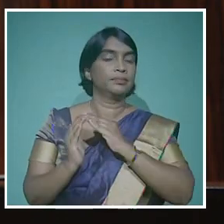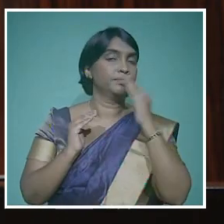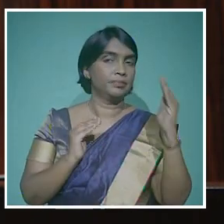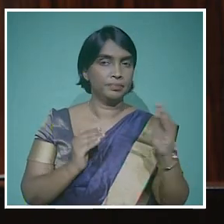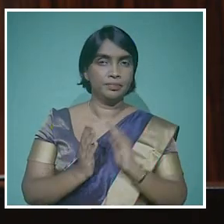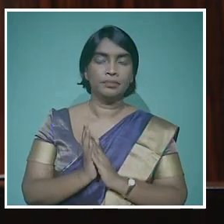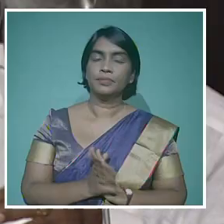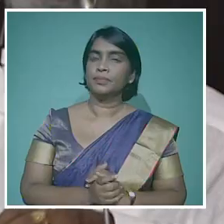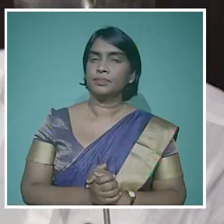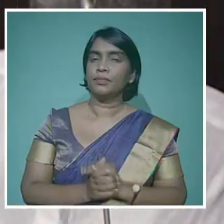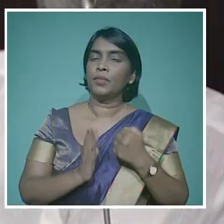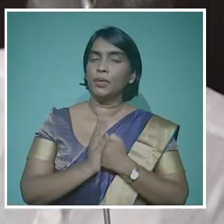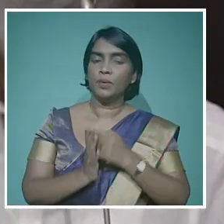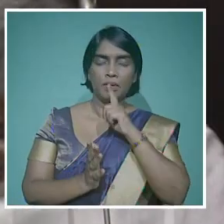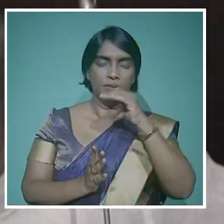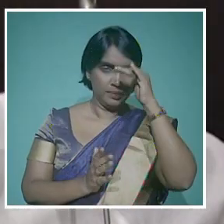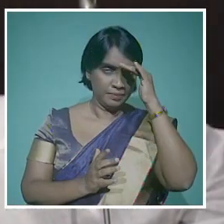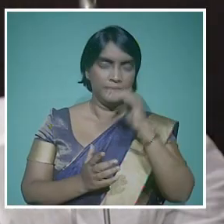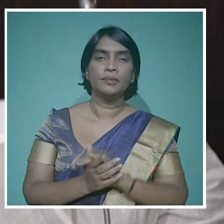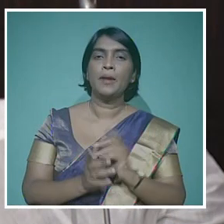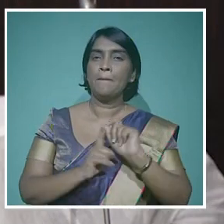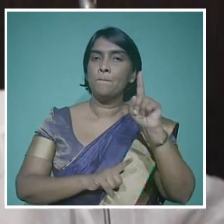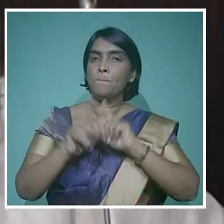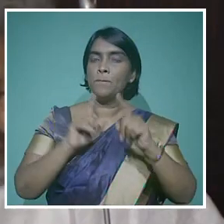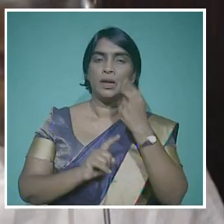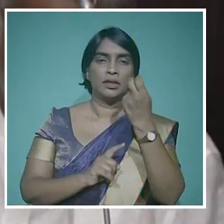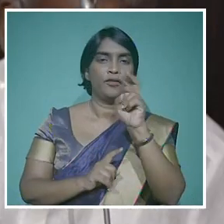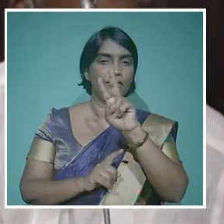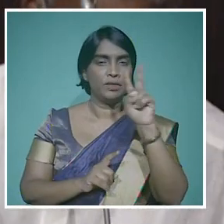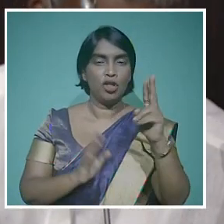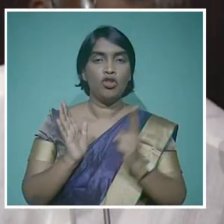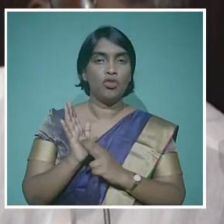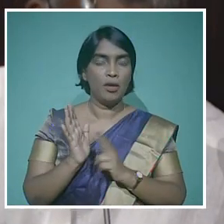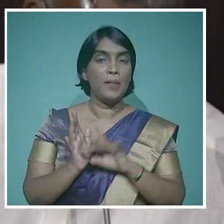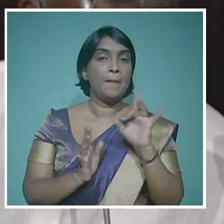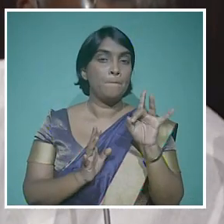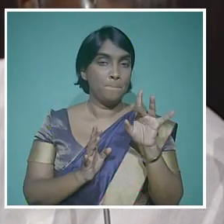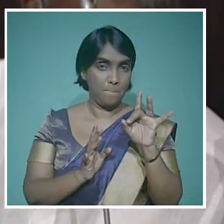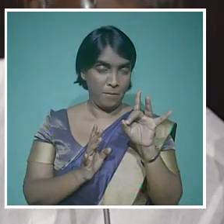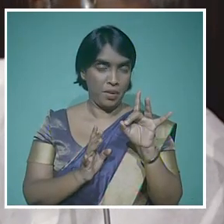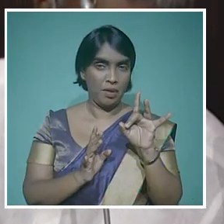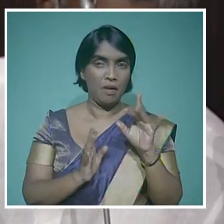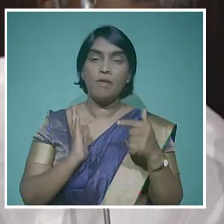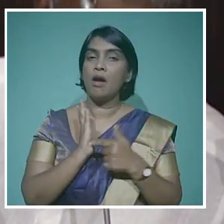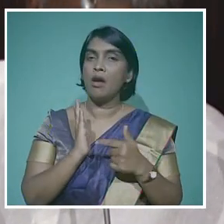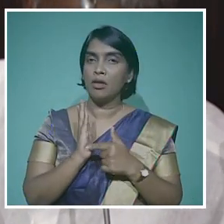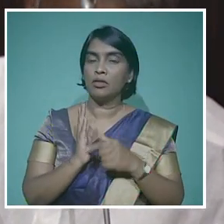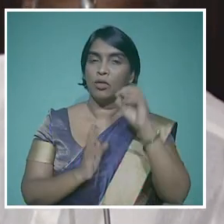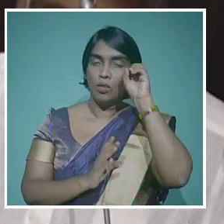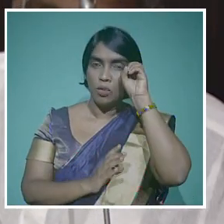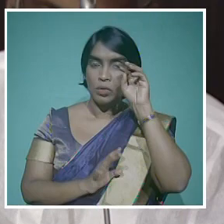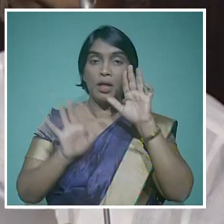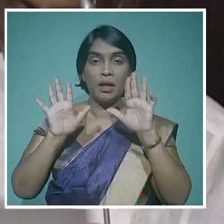කරු සභානායකතුමනි. ගරු කතානායකතුමනි පාර්ලිමේන්තුව 2022 නොවැම්බර් මාස 15 වෙනි දින අඟහරුවාදා පූර්ව